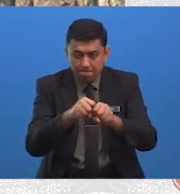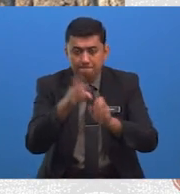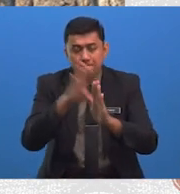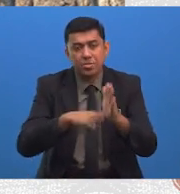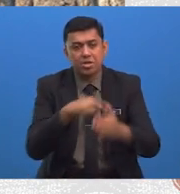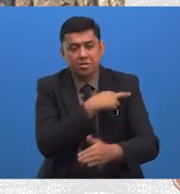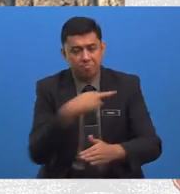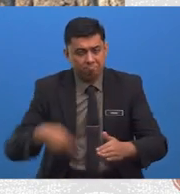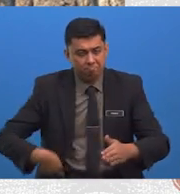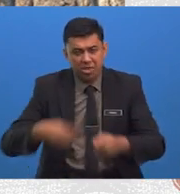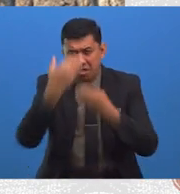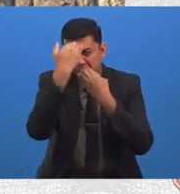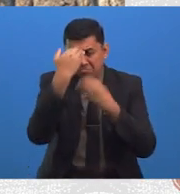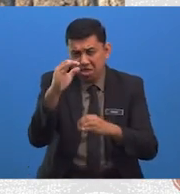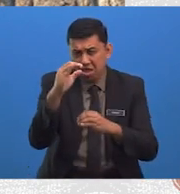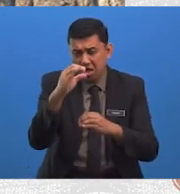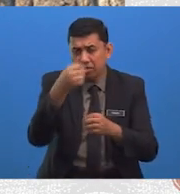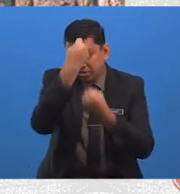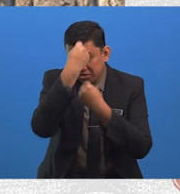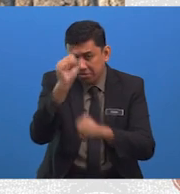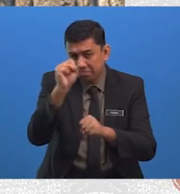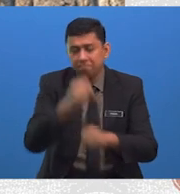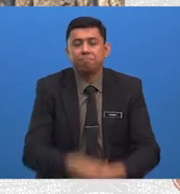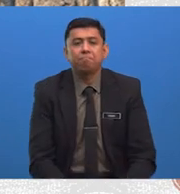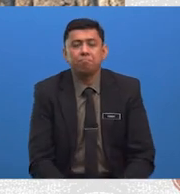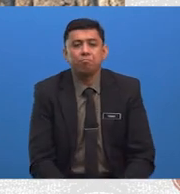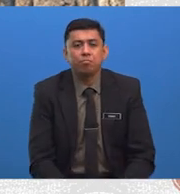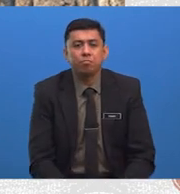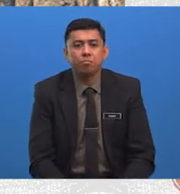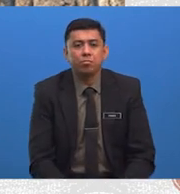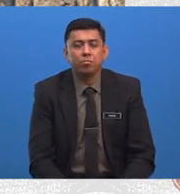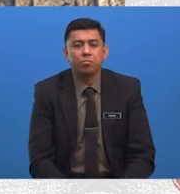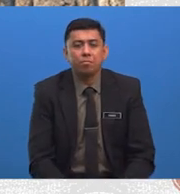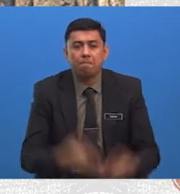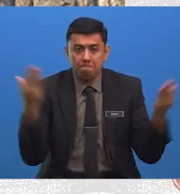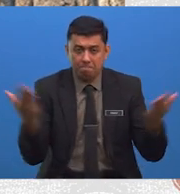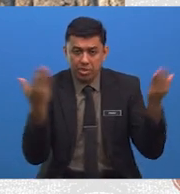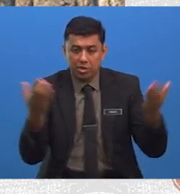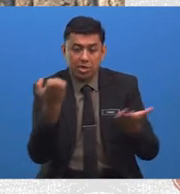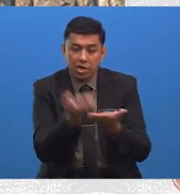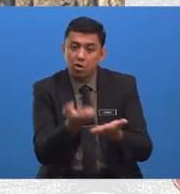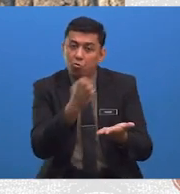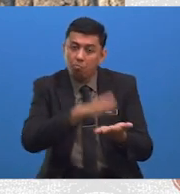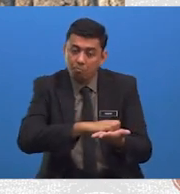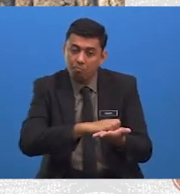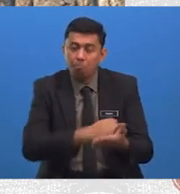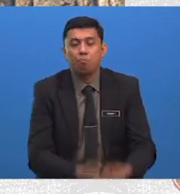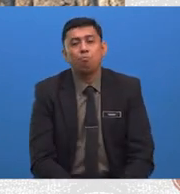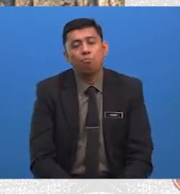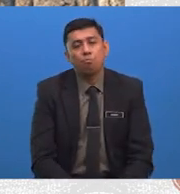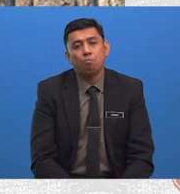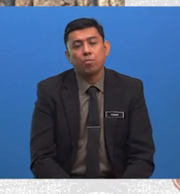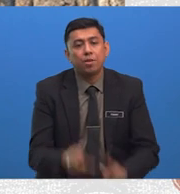taat setia. Golongan ini juga berperanan menjana ekonomi kerajaan. Mereka